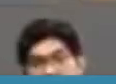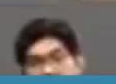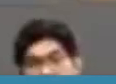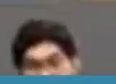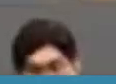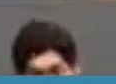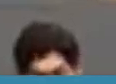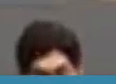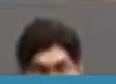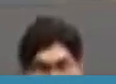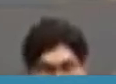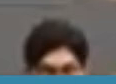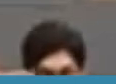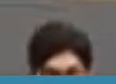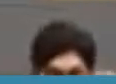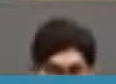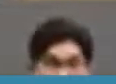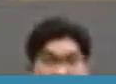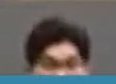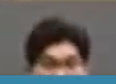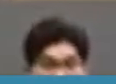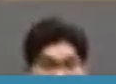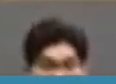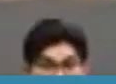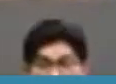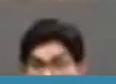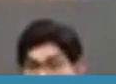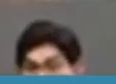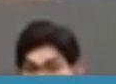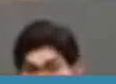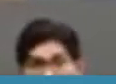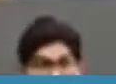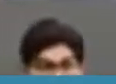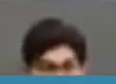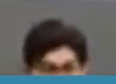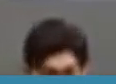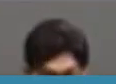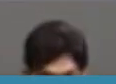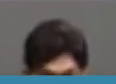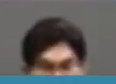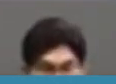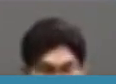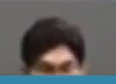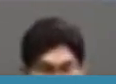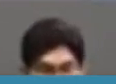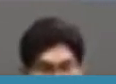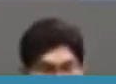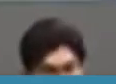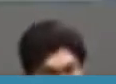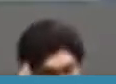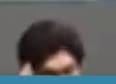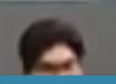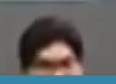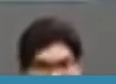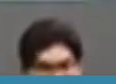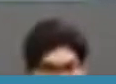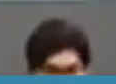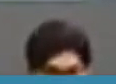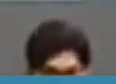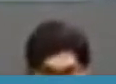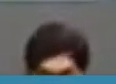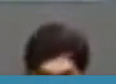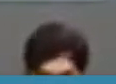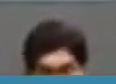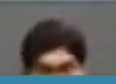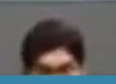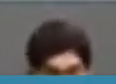หญ่ๆก็คือเรื่องการซื้อสิทธิ์เขาเรียกว่าให้ทรัพย์สินนะให้เงินให้ทรัพย์สินอันที่2ก็คือร้องเรียนเกี่ยวกับความไม่เป็นกลางของเจ้